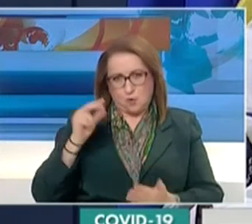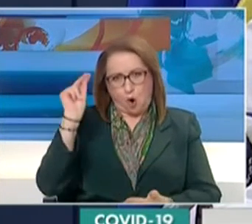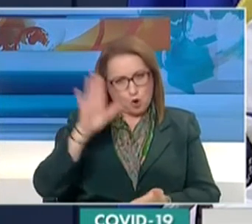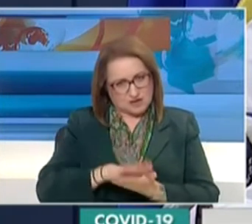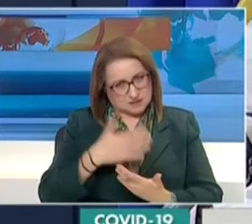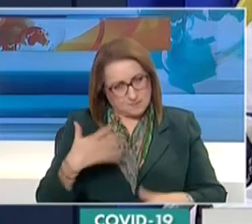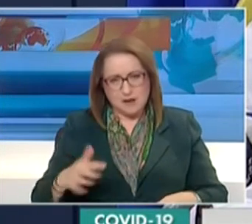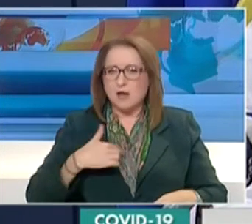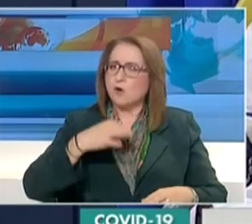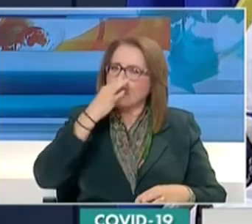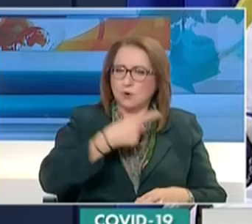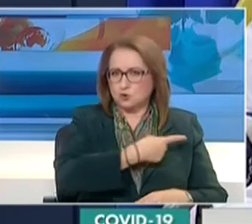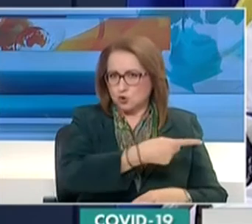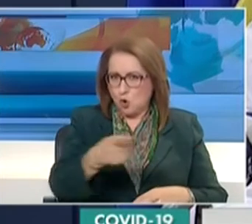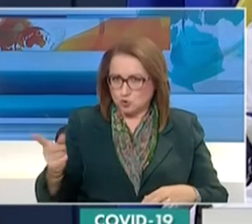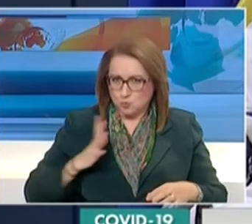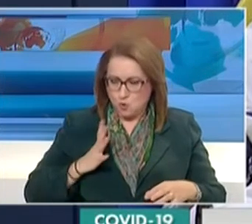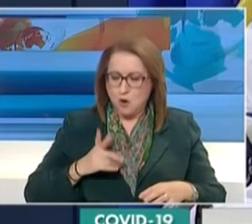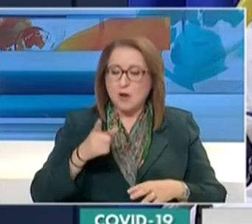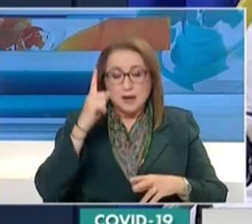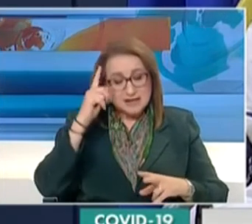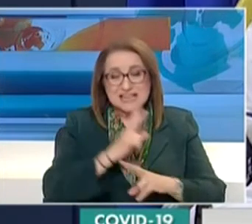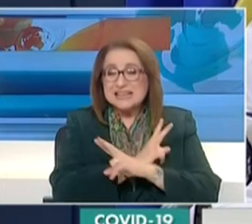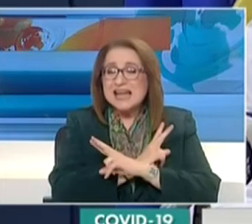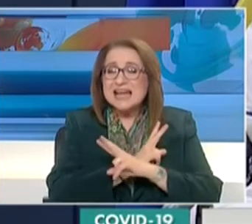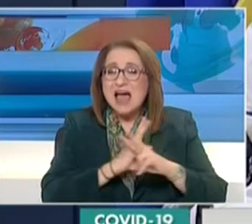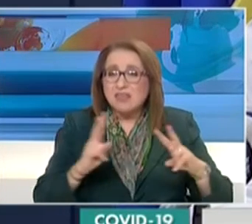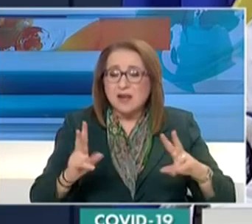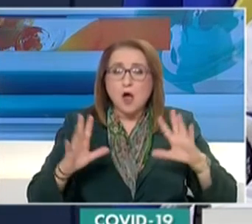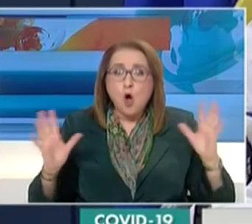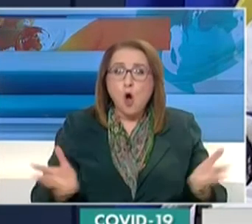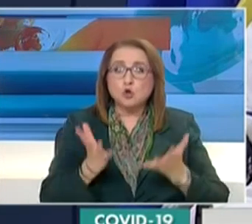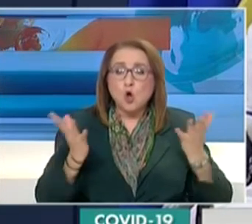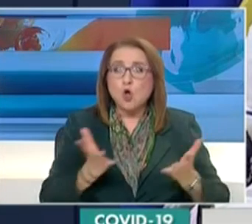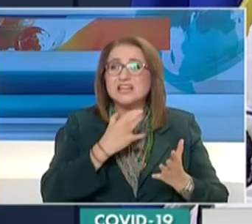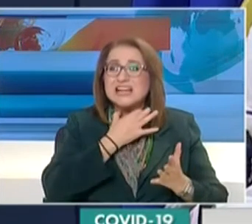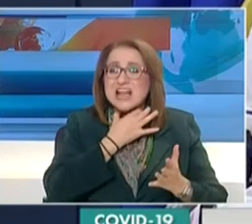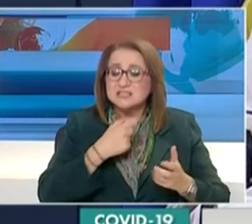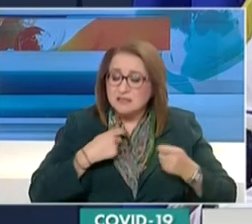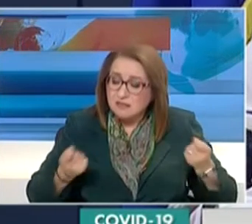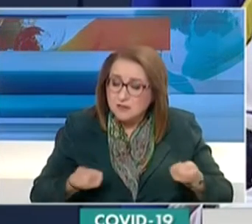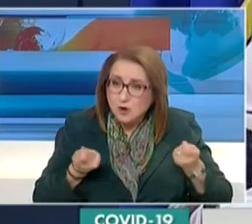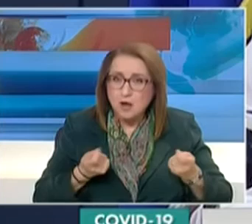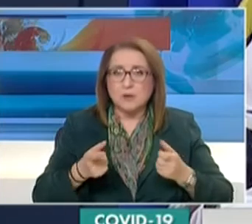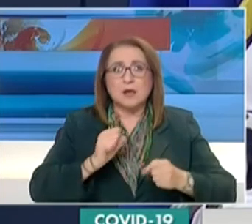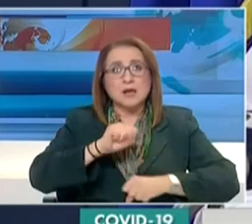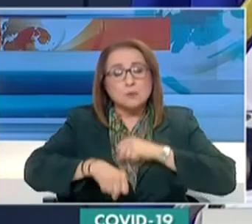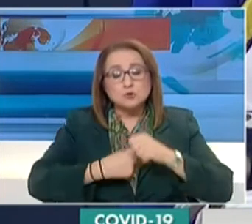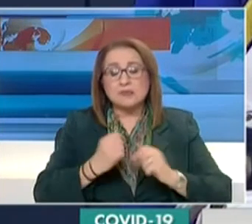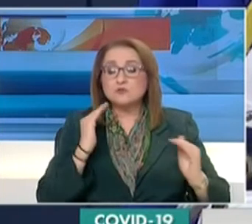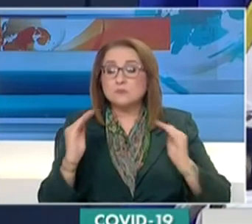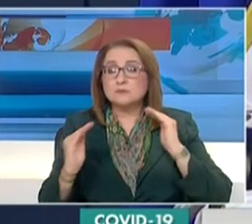εξής. Πρέπει να είναι ξεκάθαρο ότι θα κάνουμε ό,τι χρειαστεί για να διαφυλάξουμε με κάθε τρόπο τη δημόσια